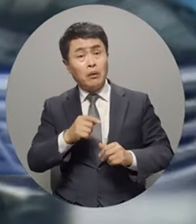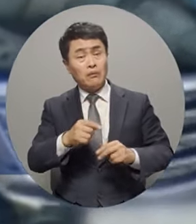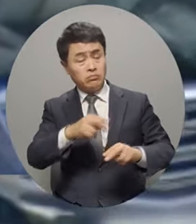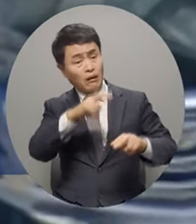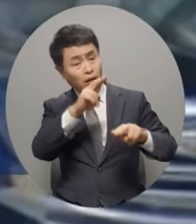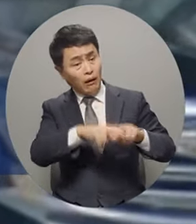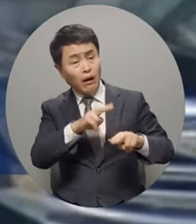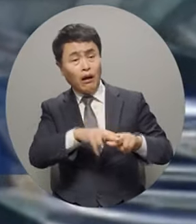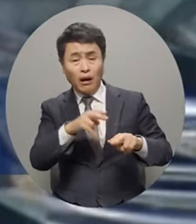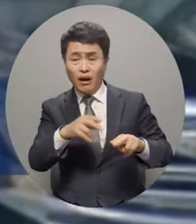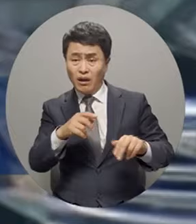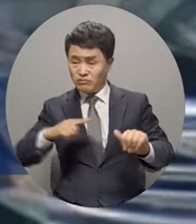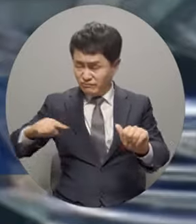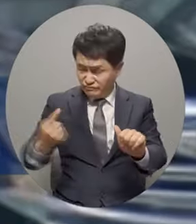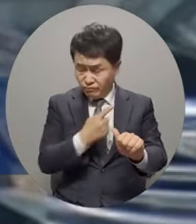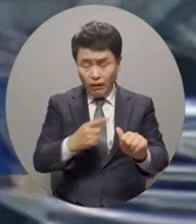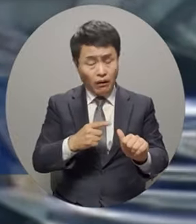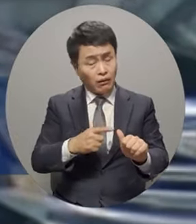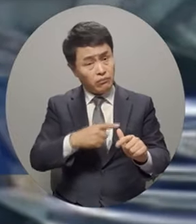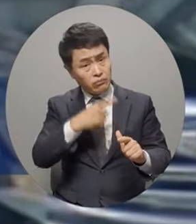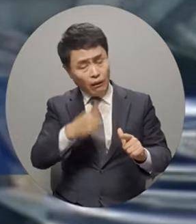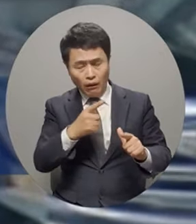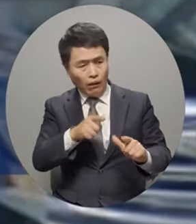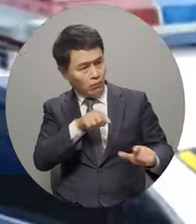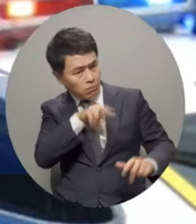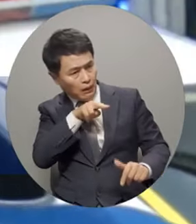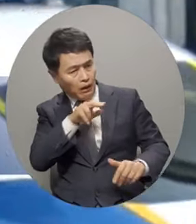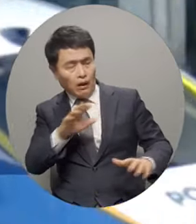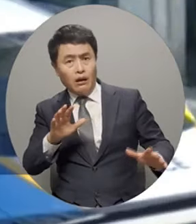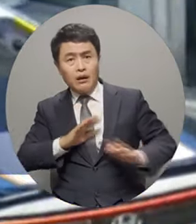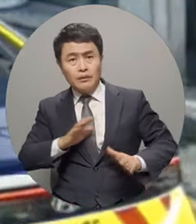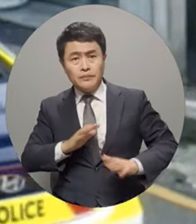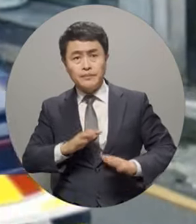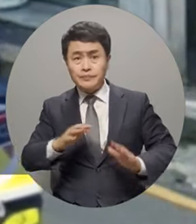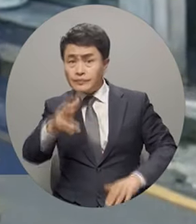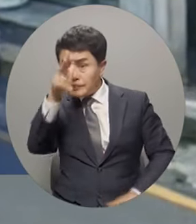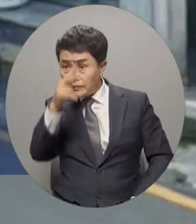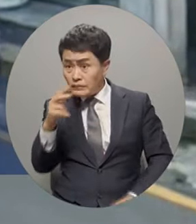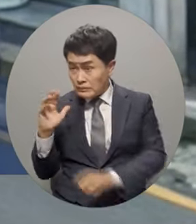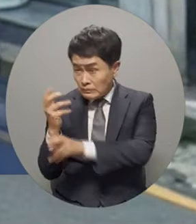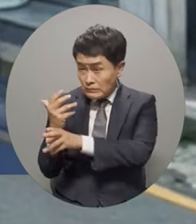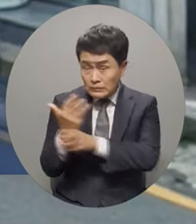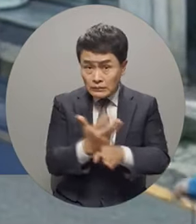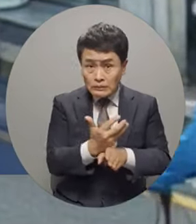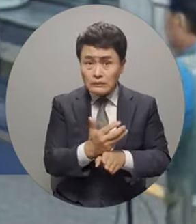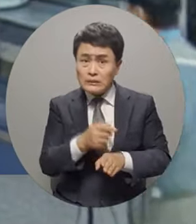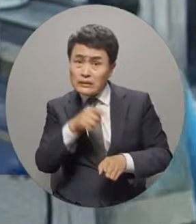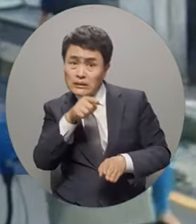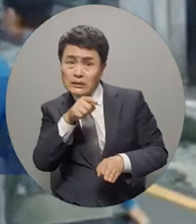일을 하고도 전 놀랐어요. 경찰차 올 때 제가